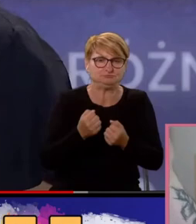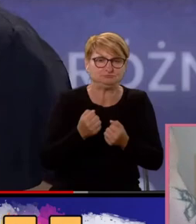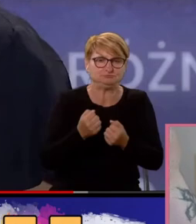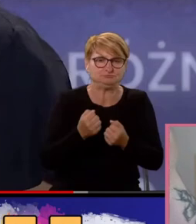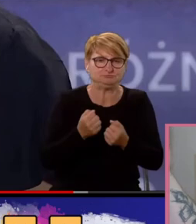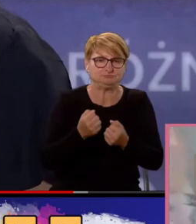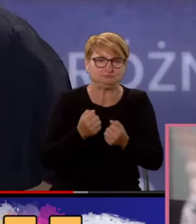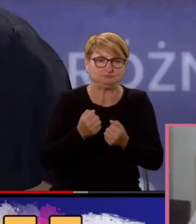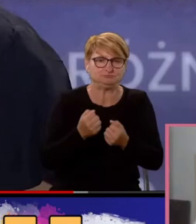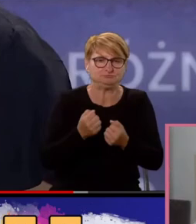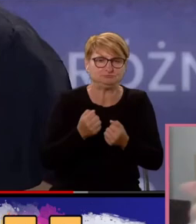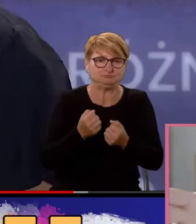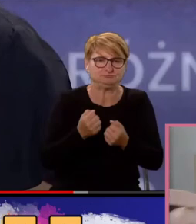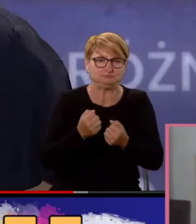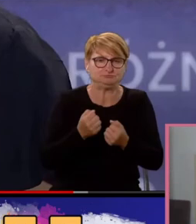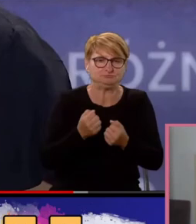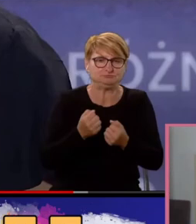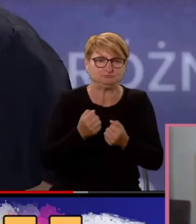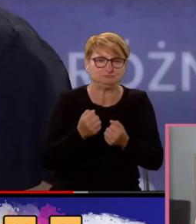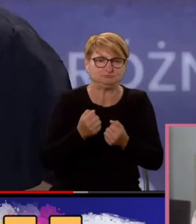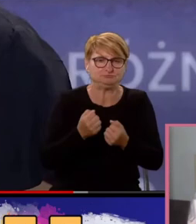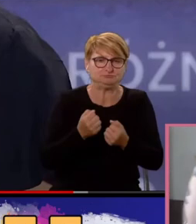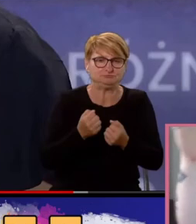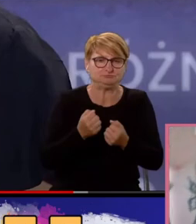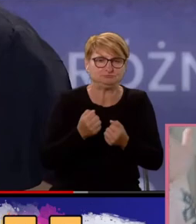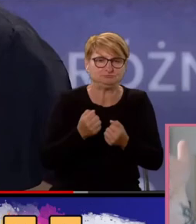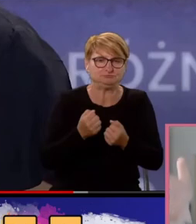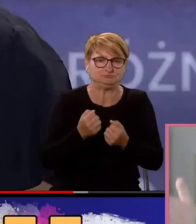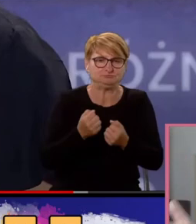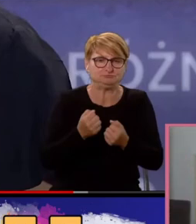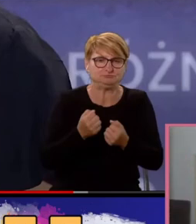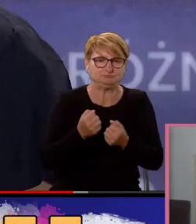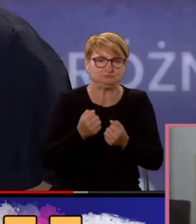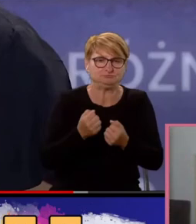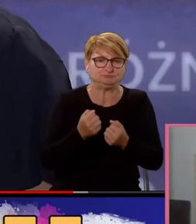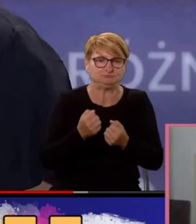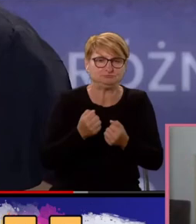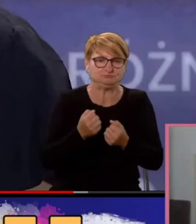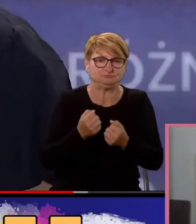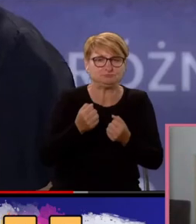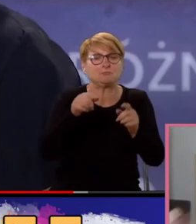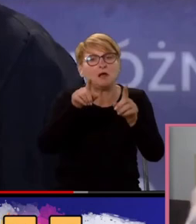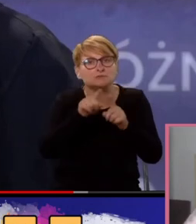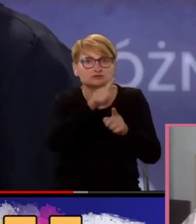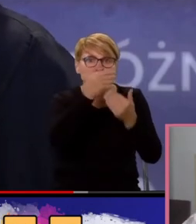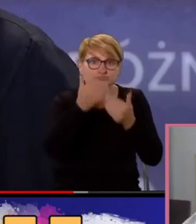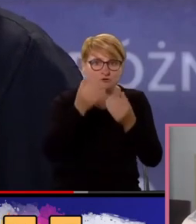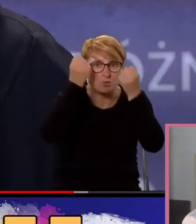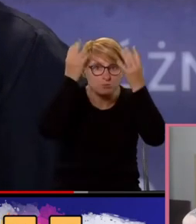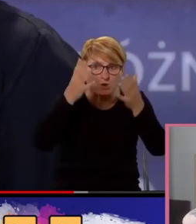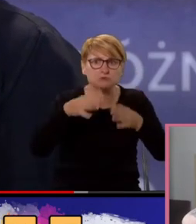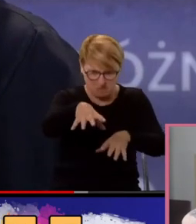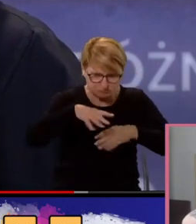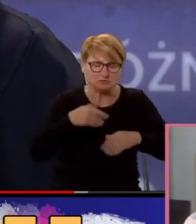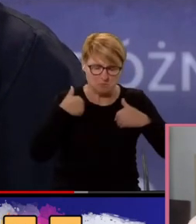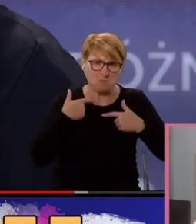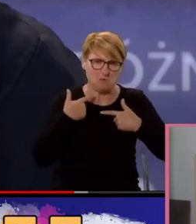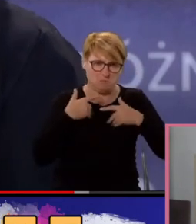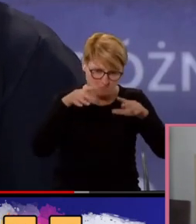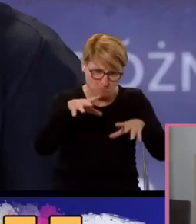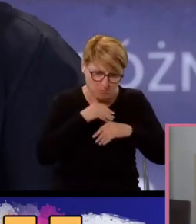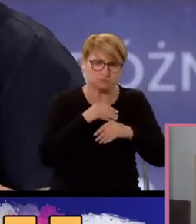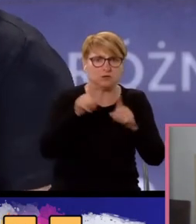wspaniały, wieczny życia krąg. Mądrością żyć